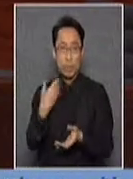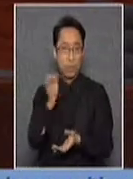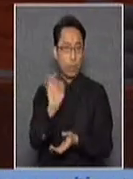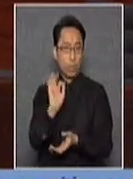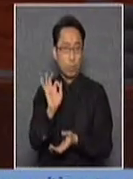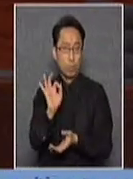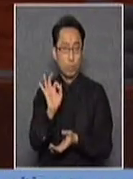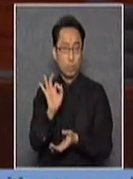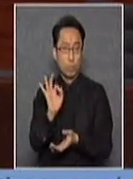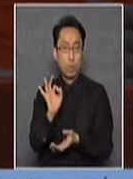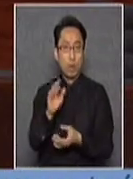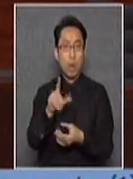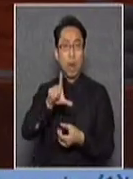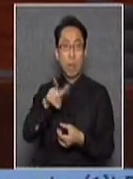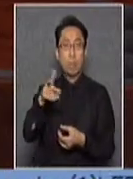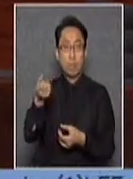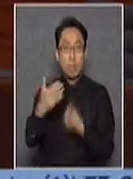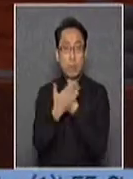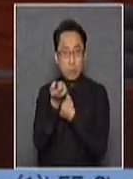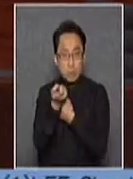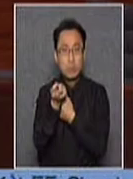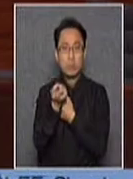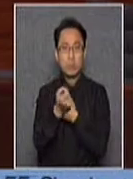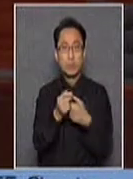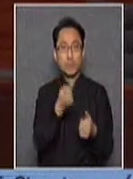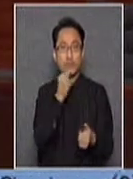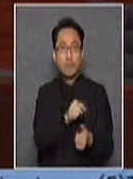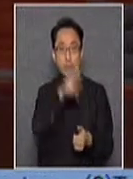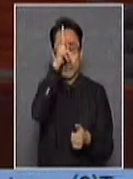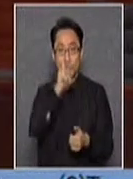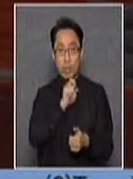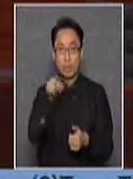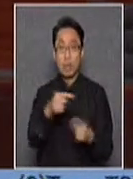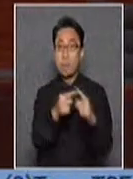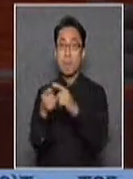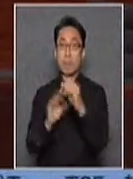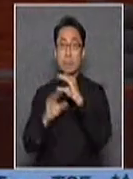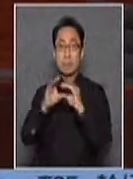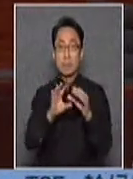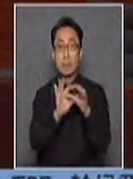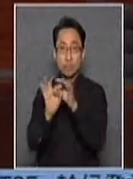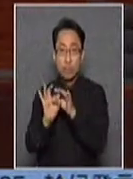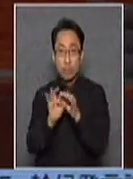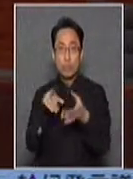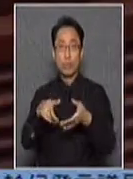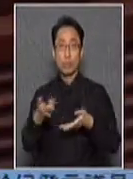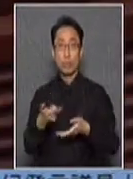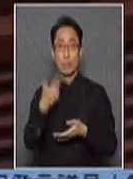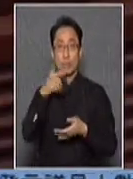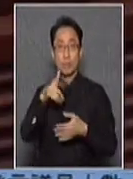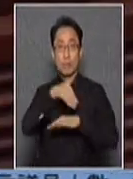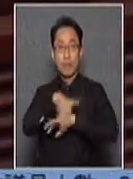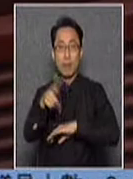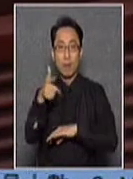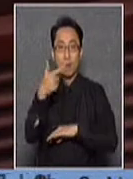講幾句窒下政府歧視這個針對這個屯門，但是民建聯議員幾年來就回新界西被歧視暗春